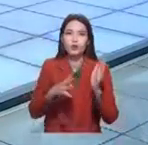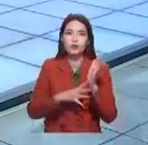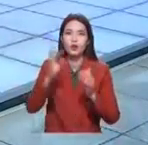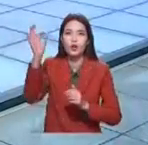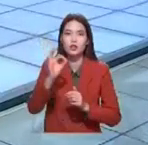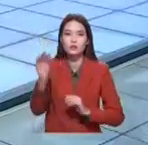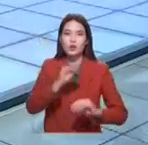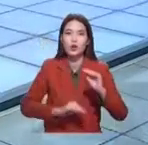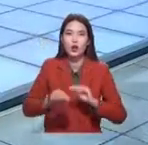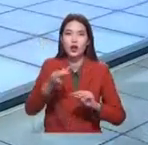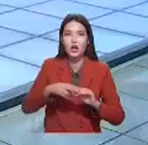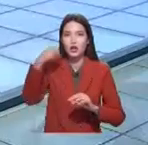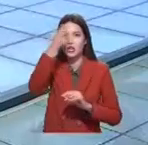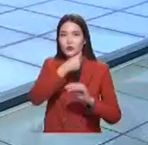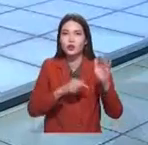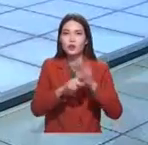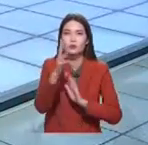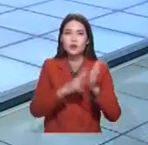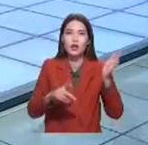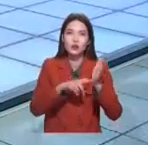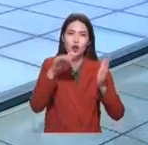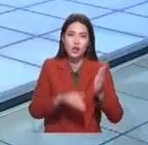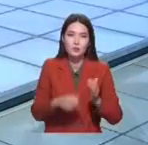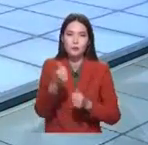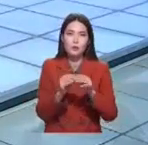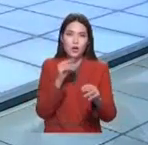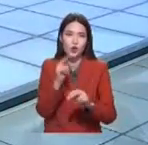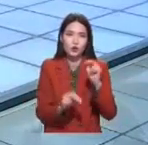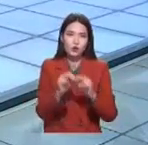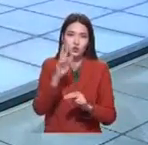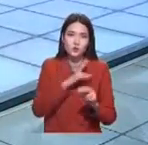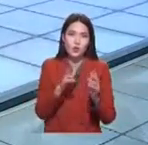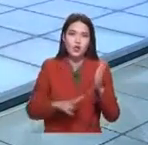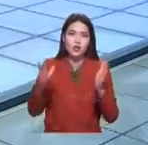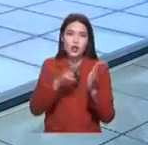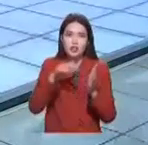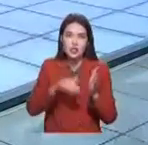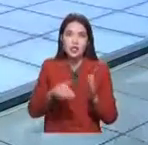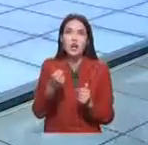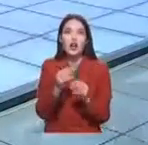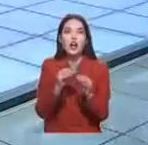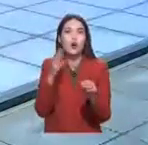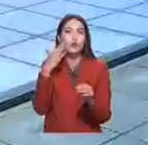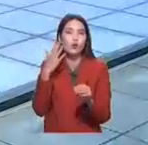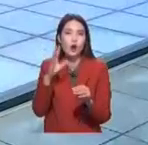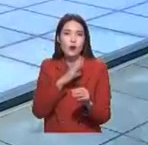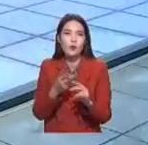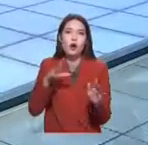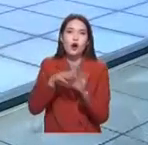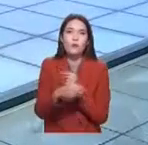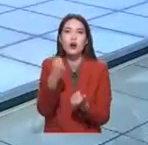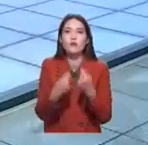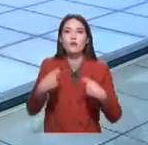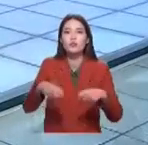құрайды. Жыл басынан бері елімізде 97 мыңнан астам машина құрастырылды. Оның 88 мыңы жеңіл автокөлік. Сонымен қатар